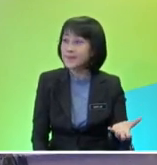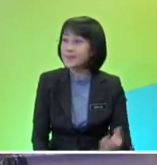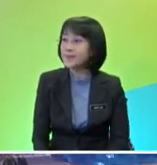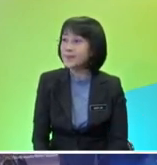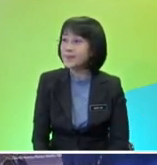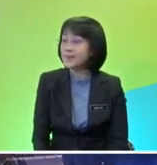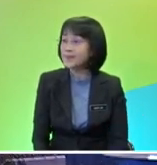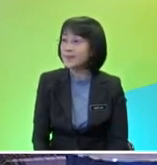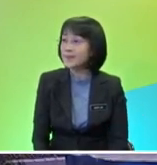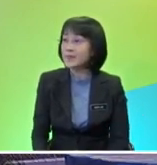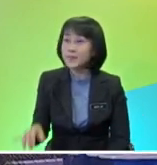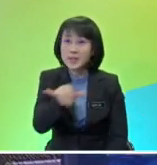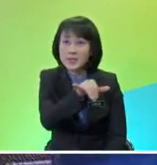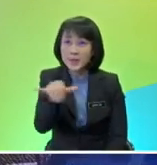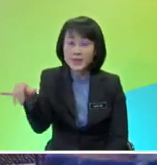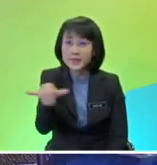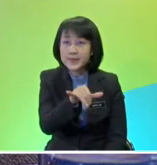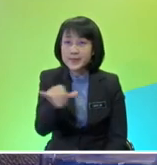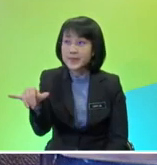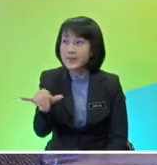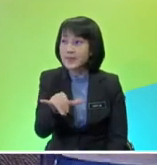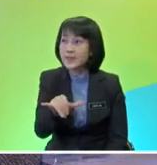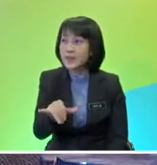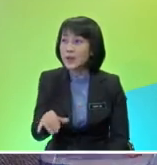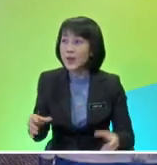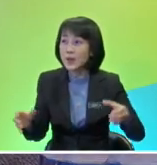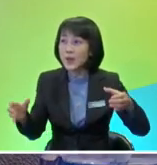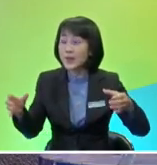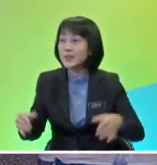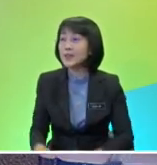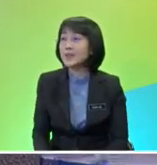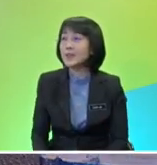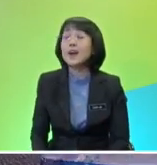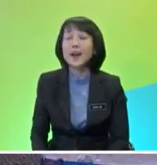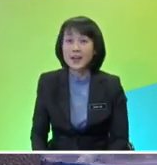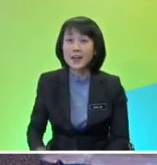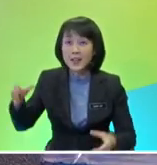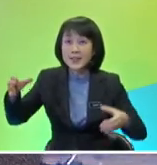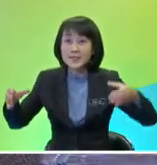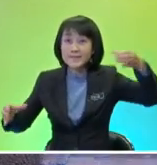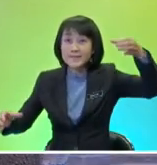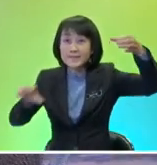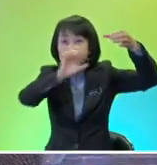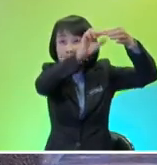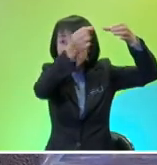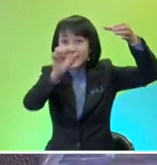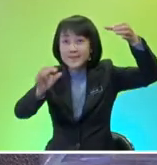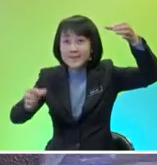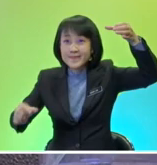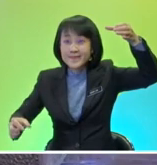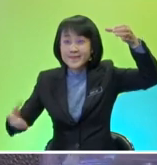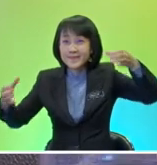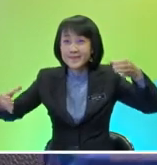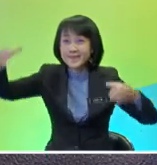bawah. Sama inilah. Angkat ketinggian yang tinggi. Maka dia akan terbalik pula. Dia akan sebab kita terangkat